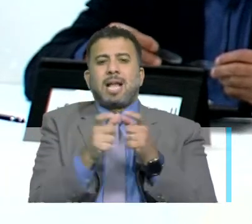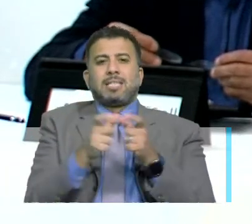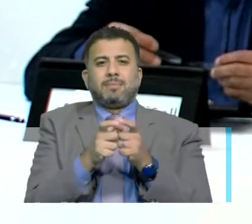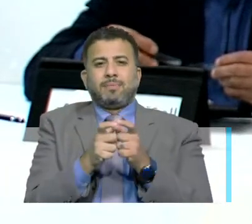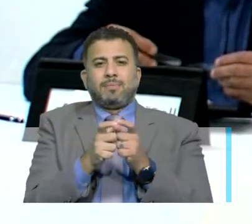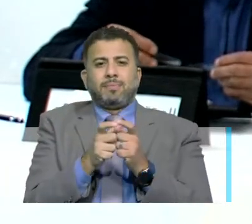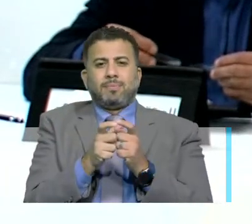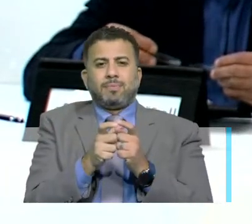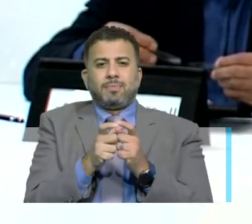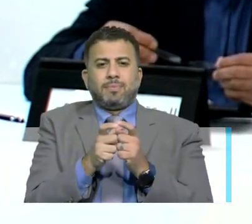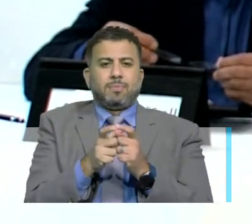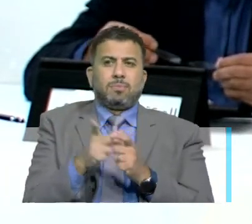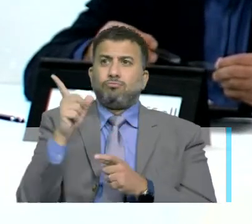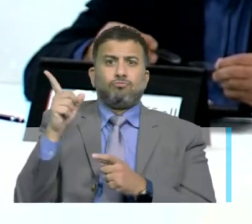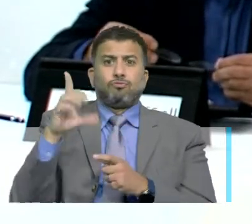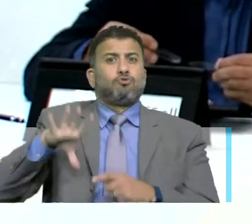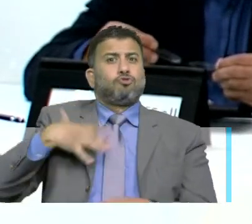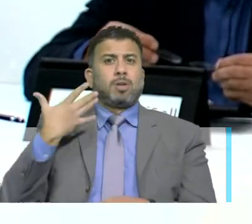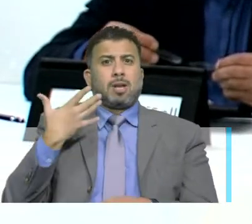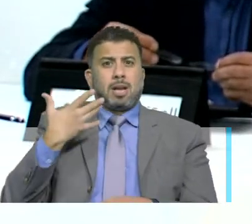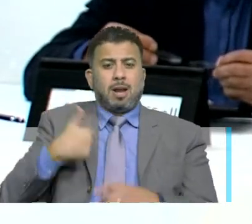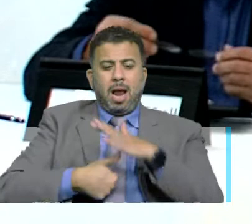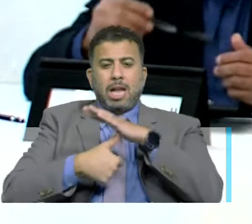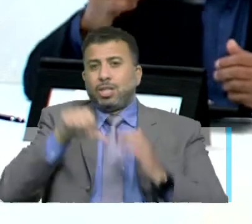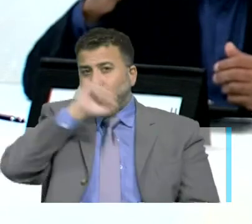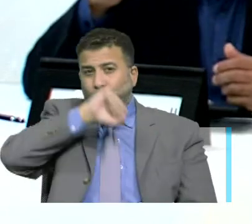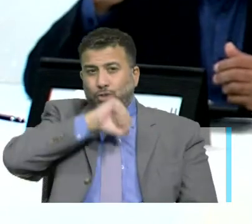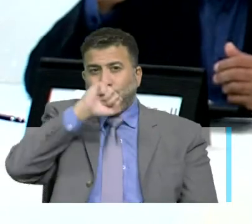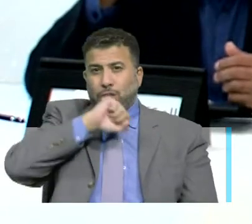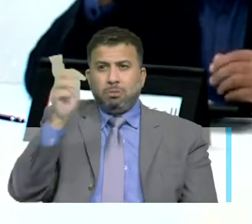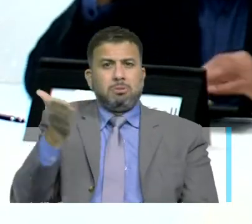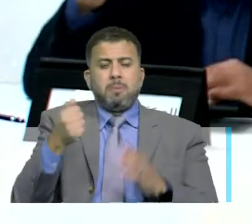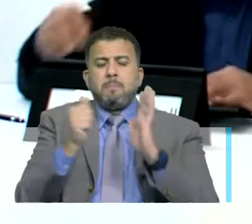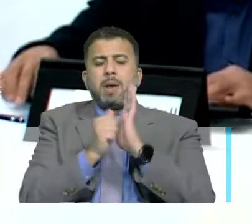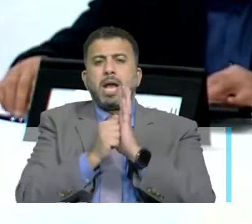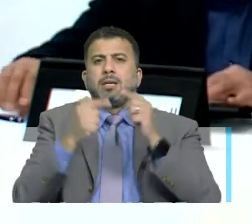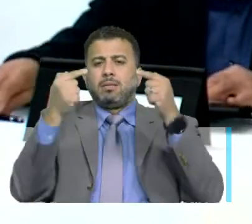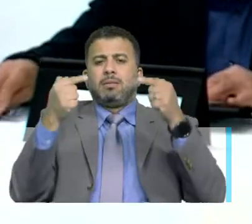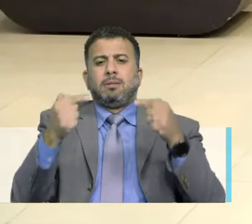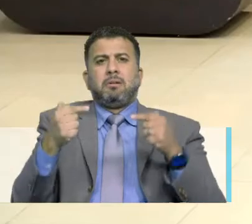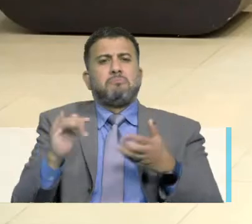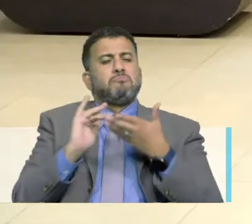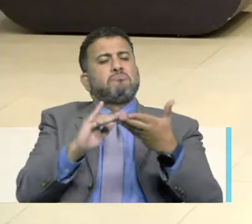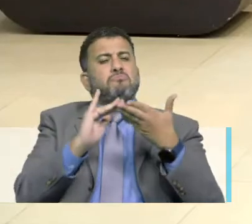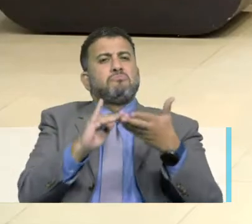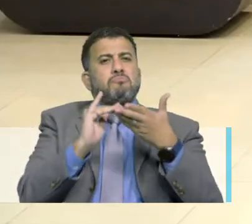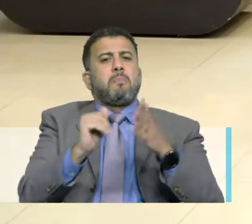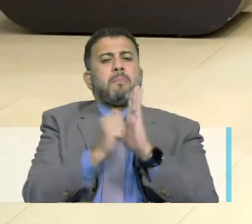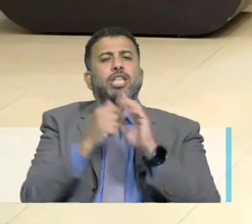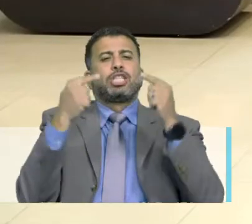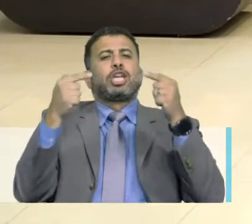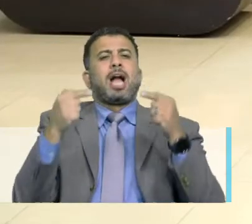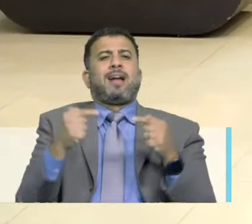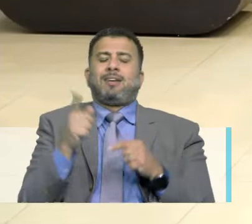القاسمي الذي رعى هذه البيوت وأسسها وجعلها. الندوة في مضمونها